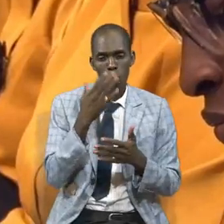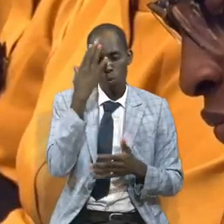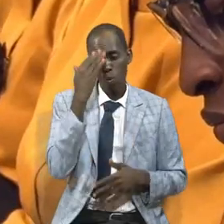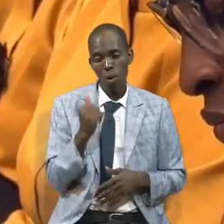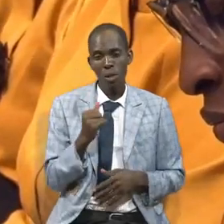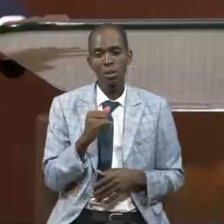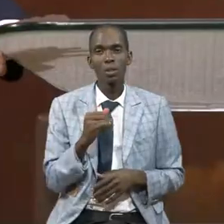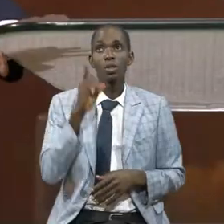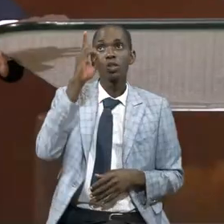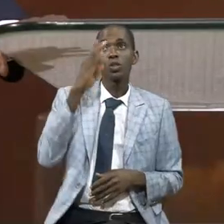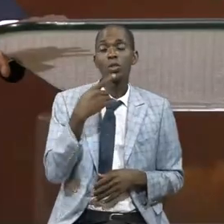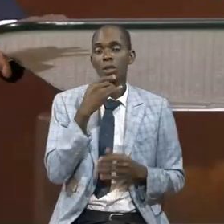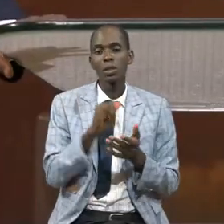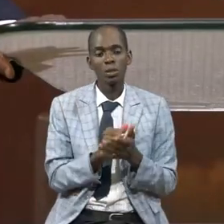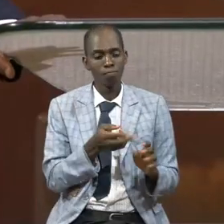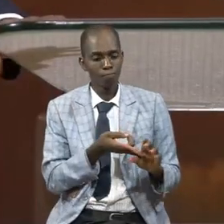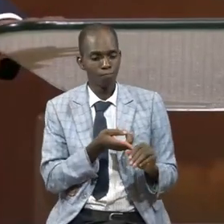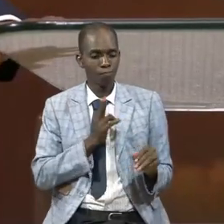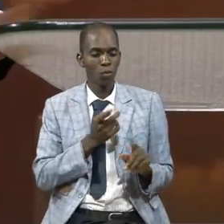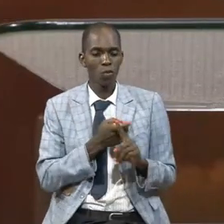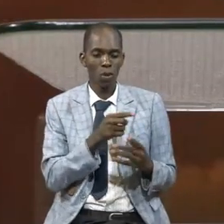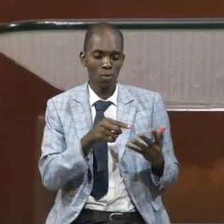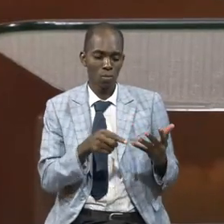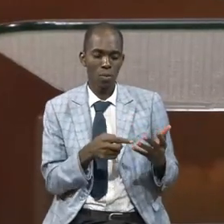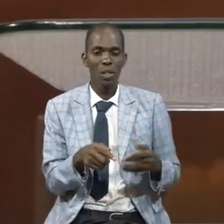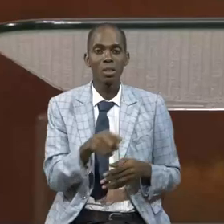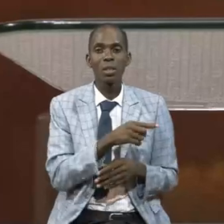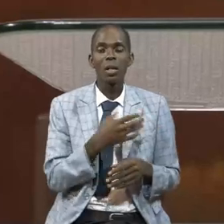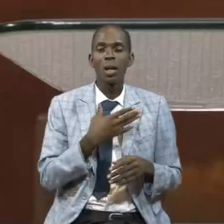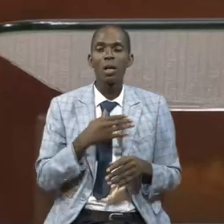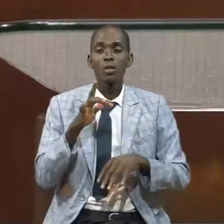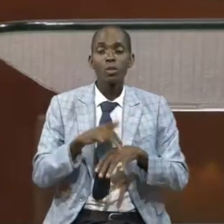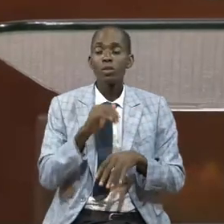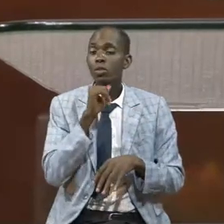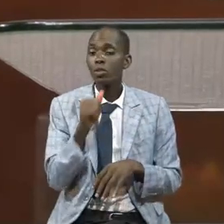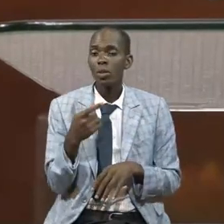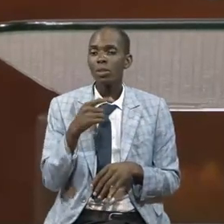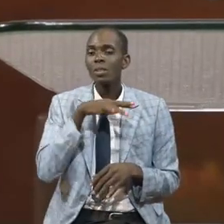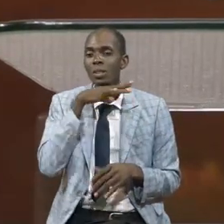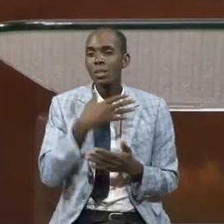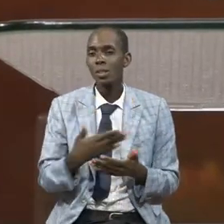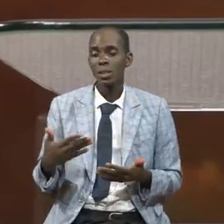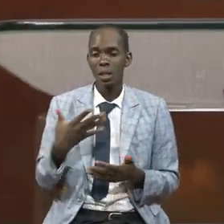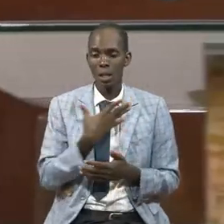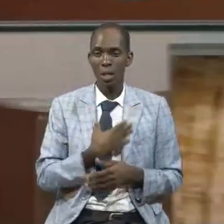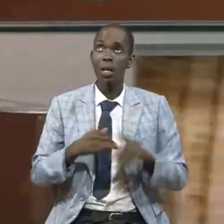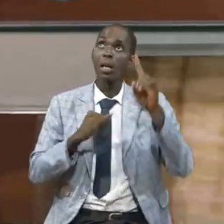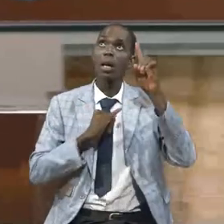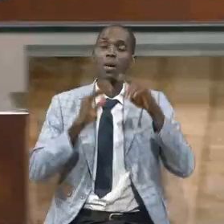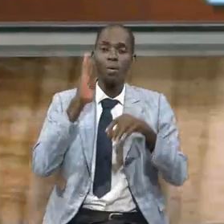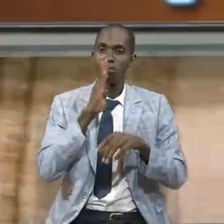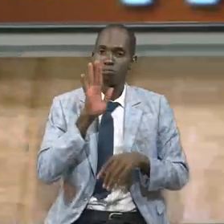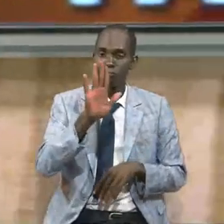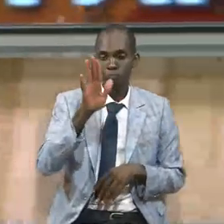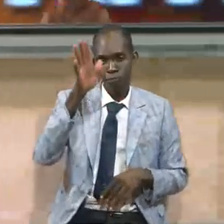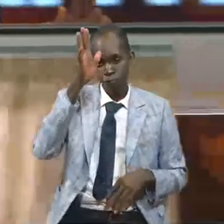d'eux et séparez-vous, dit le Seigneur, ne touchez pas ce qui est impur et je serai un père à vous, vous serez